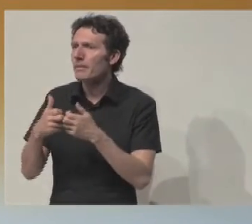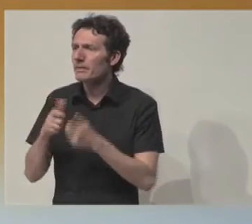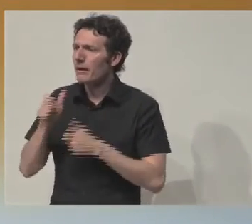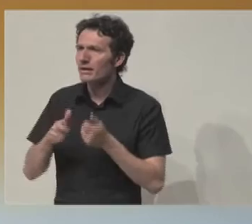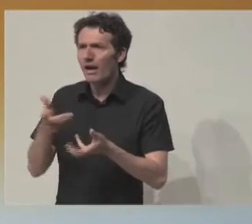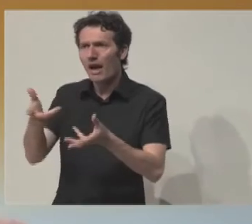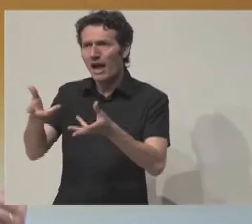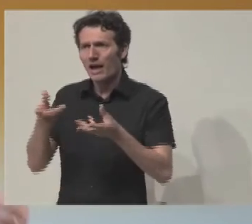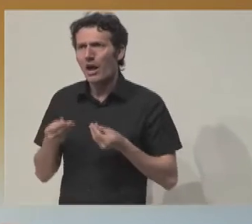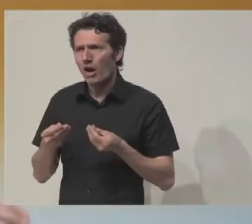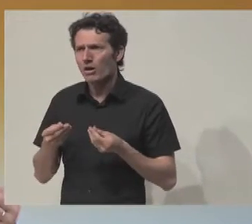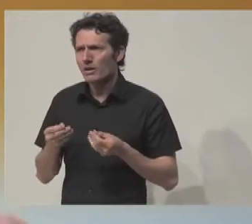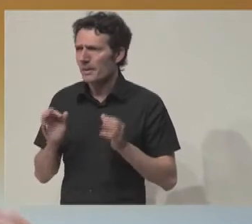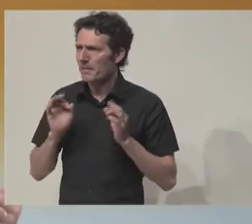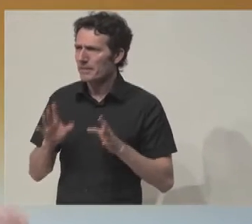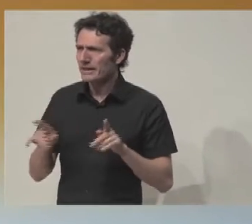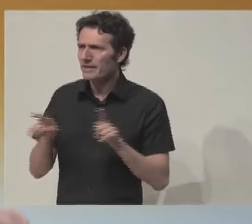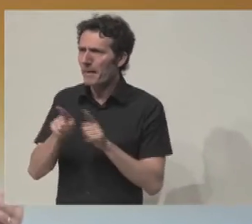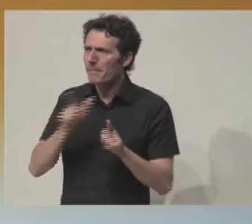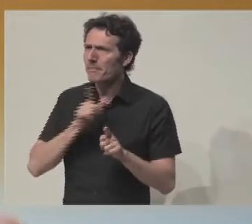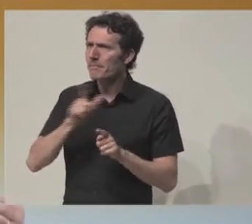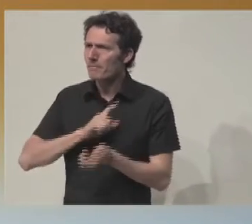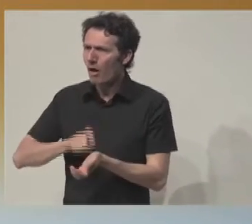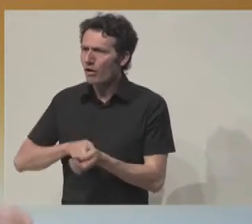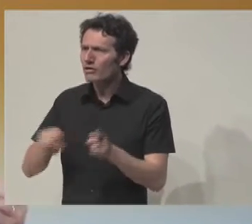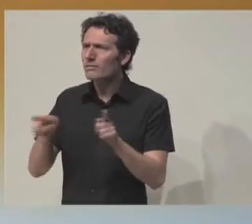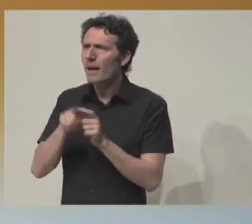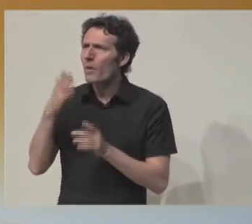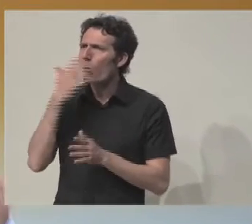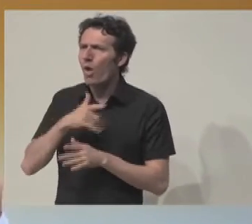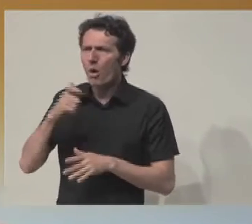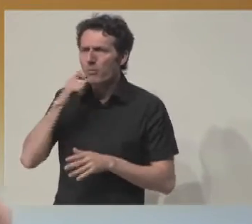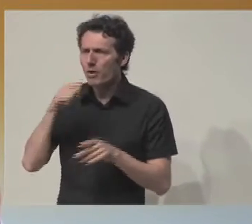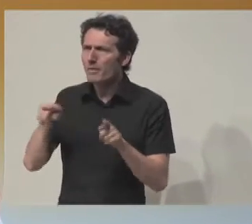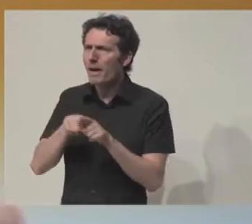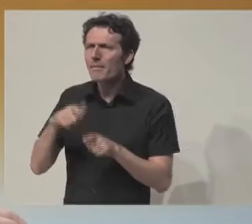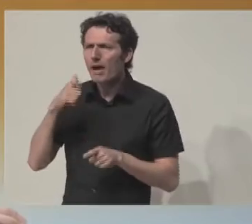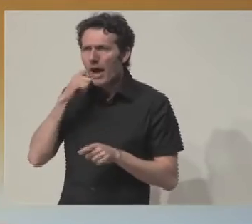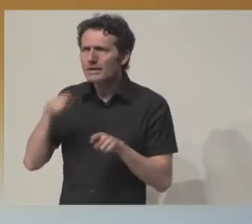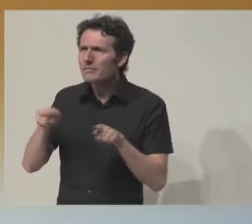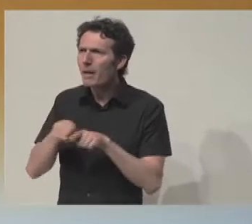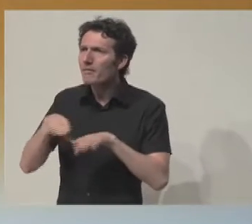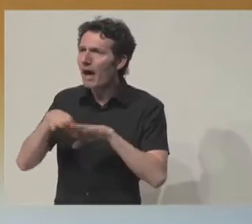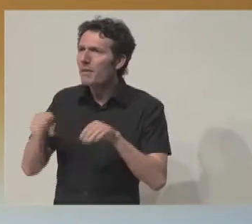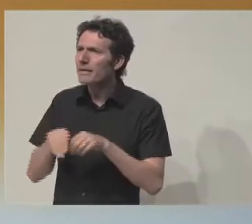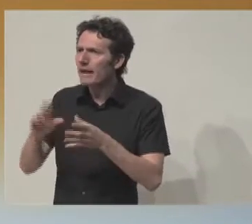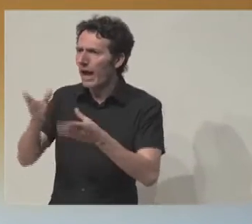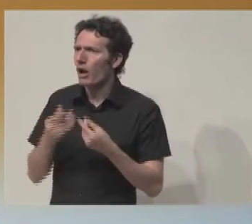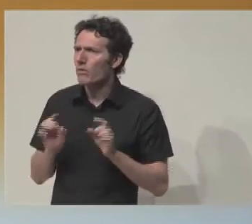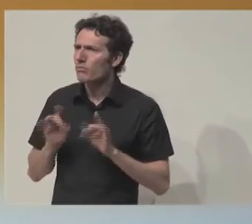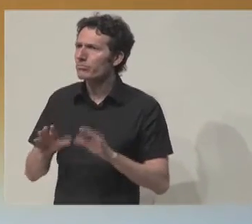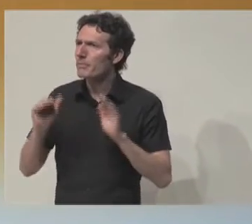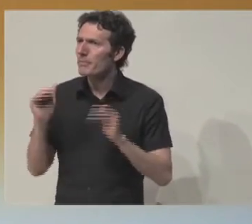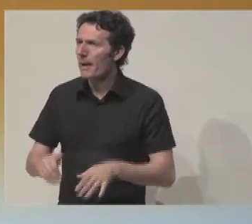sont exactement de la même origine de la même couleur de peau de la même race et même de la même famille que ceux qui sont accueillis